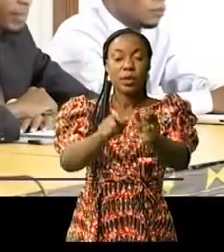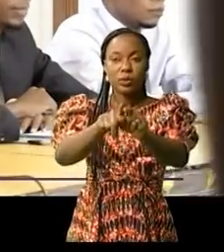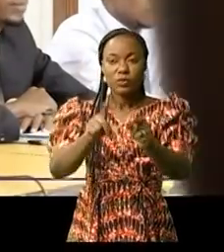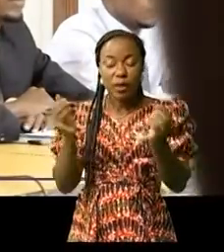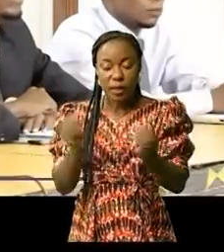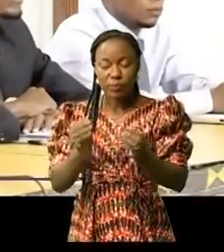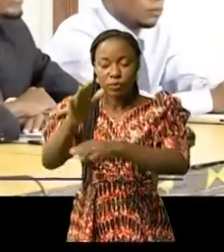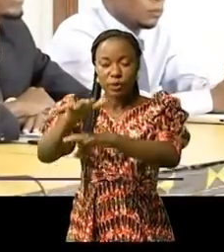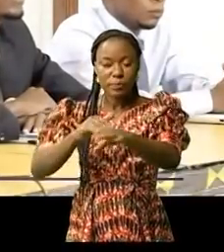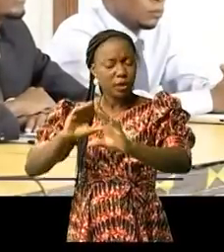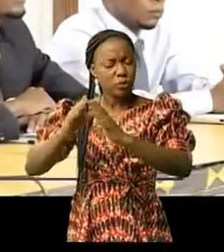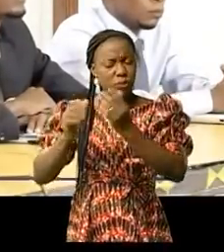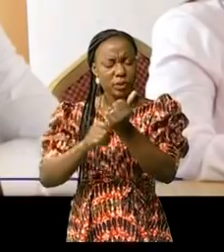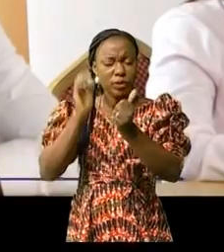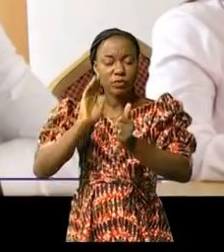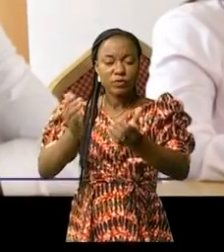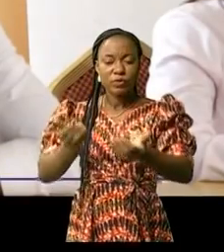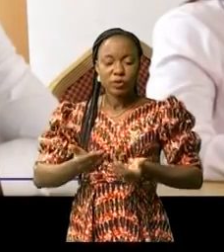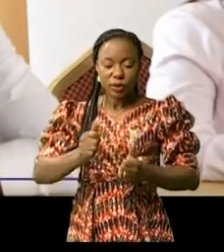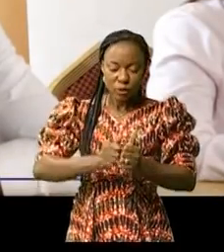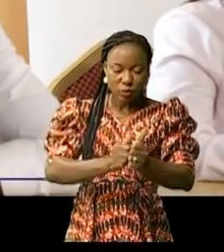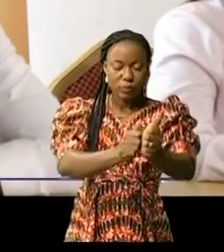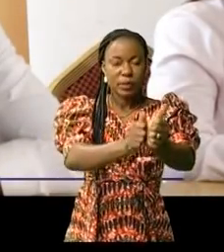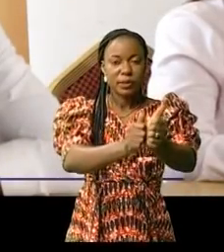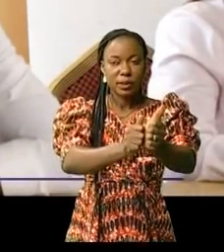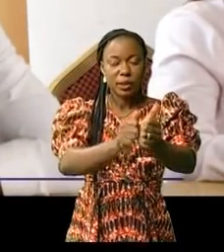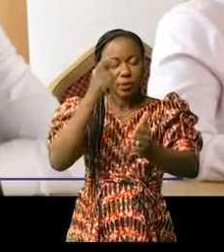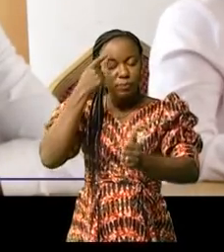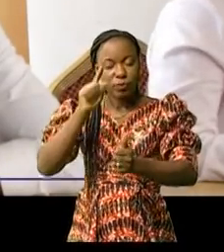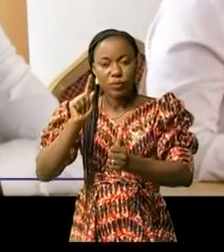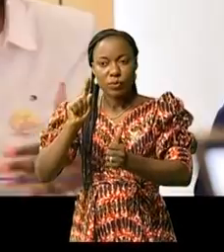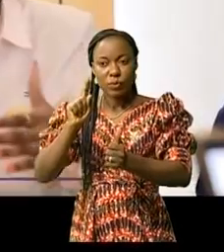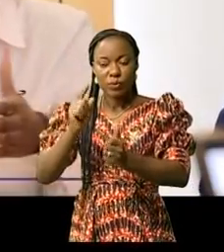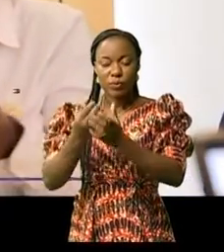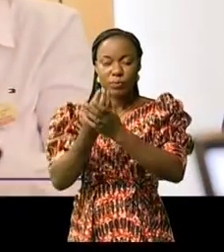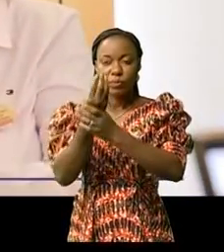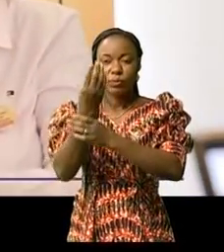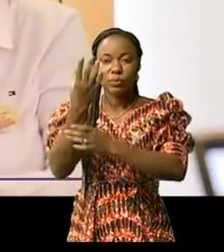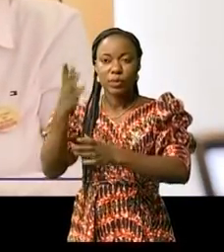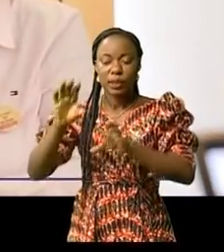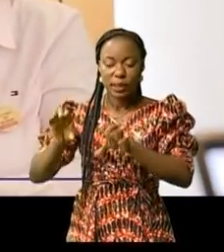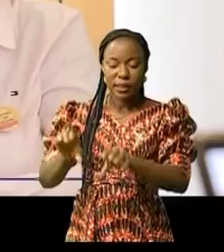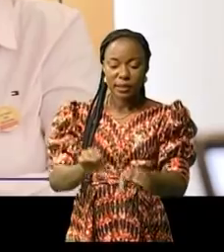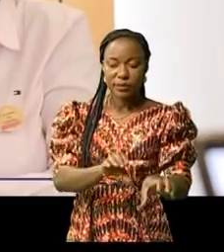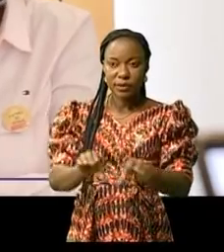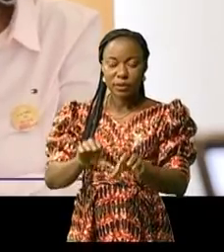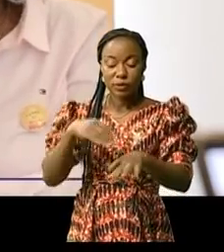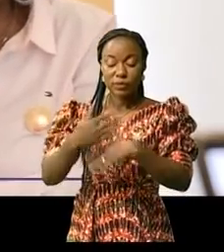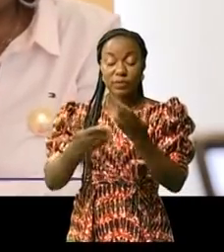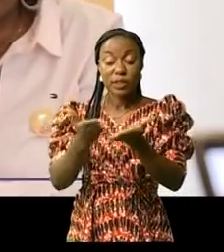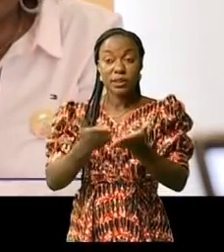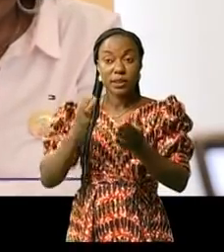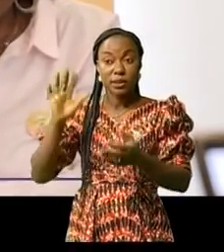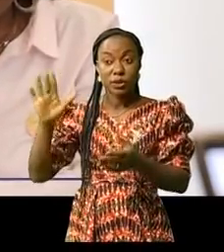à toute personne de bonne volonté de nous accompagner afin de reproduire l'activité qu'on a eu à kinshasa dans